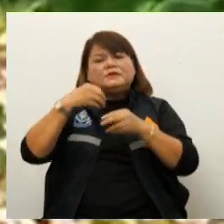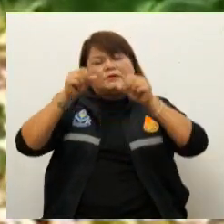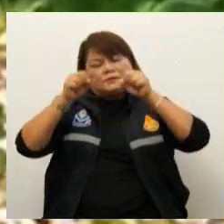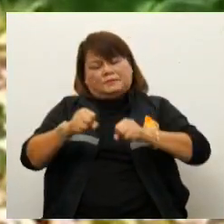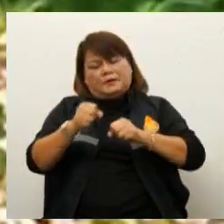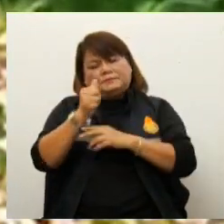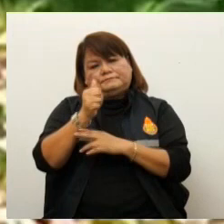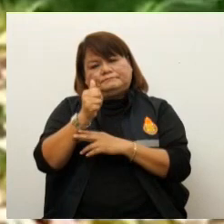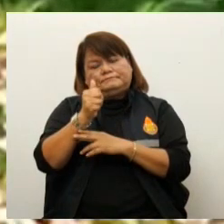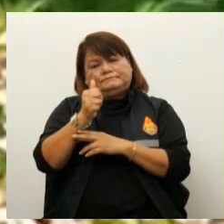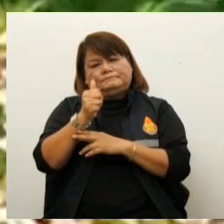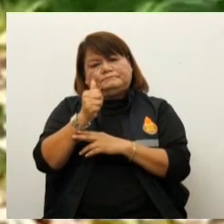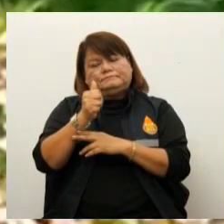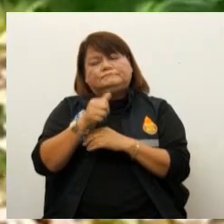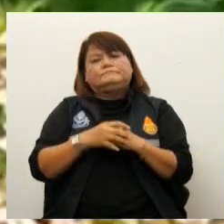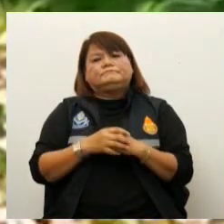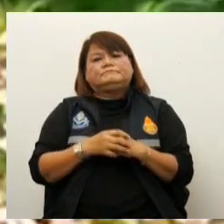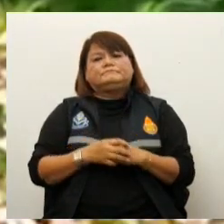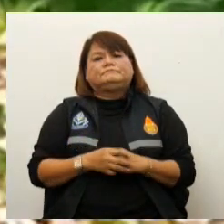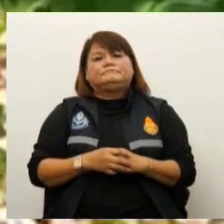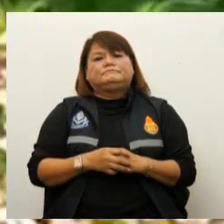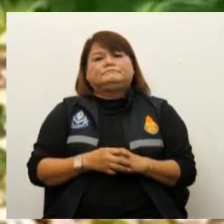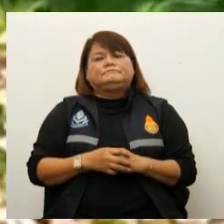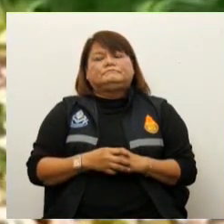าพอันพึงประสงค์ครับ